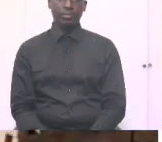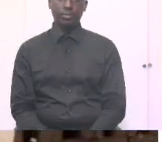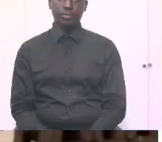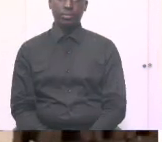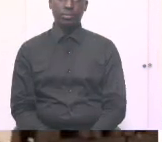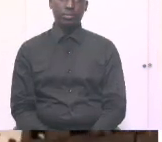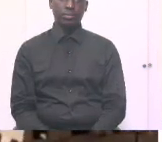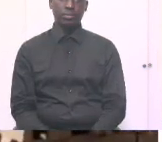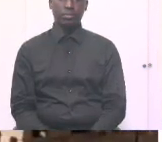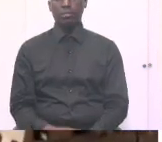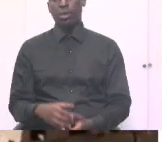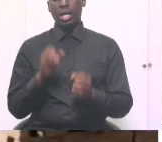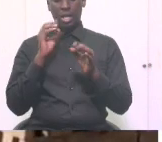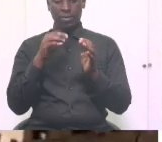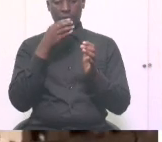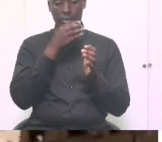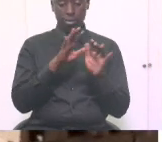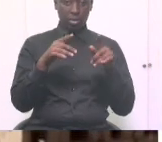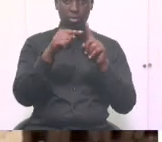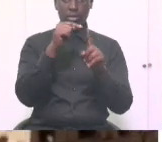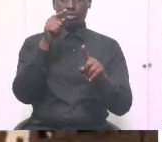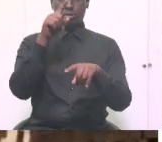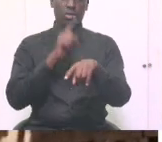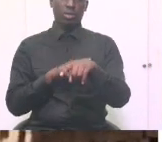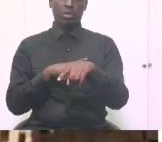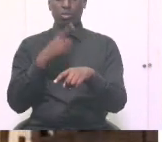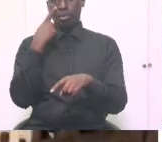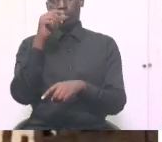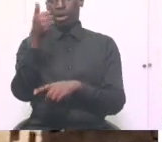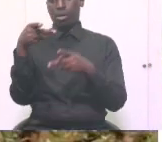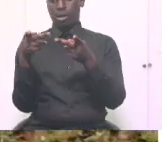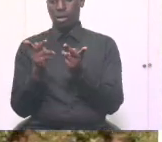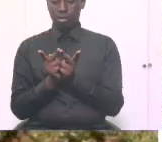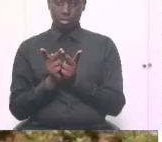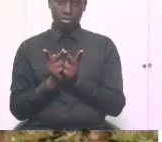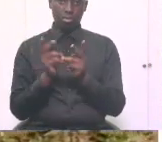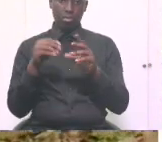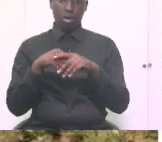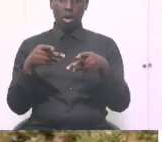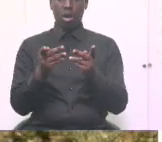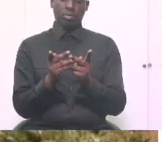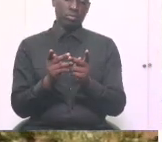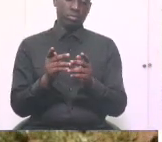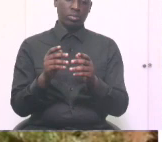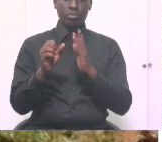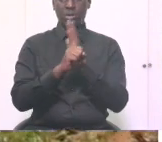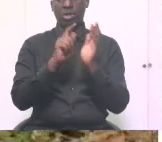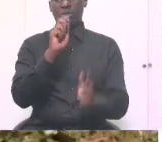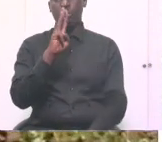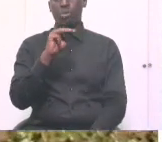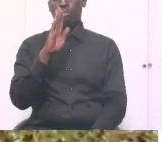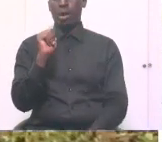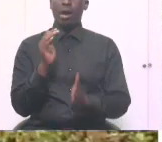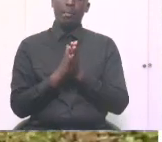wiyirutse ukayikomeretsa cyangwa ukayica ubwo wahita nyine wibona ahandi hantu mu gishanga kigabanya umurenge wa Tumba na kaminuza y'u